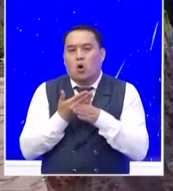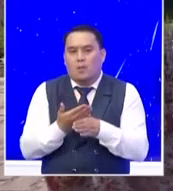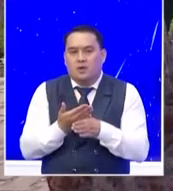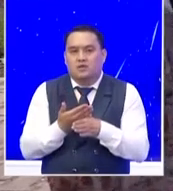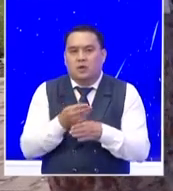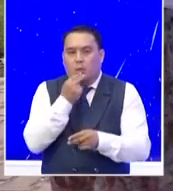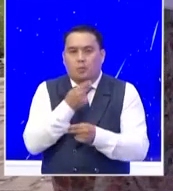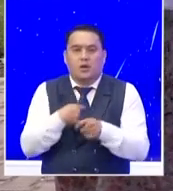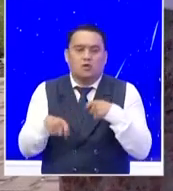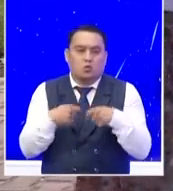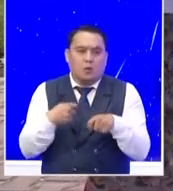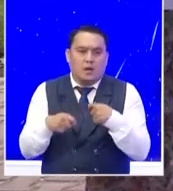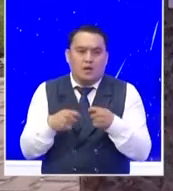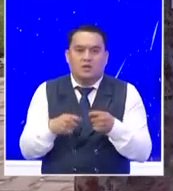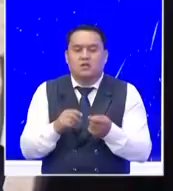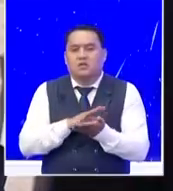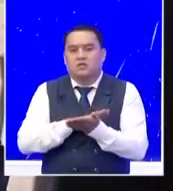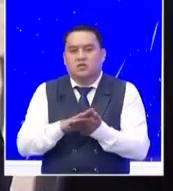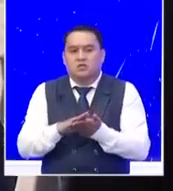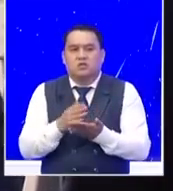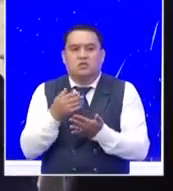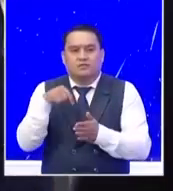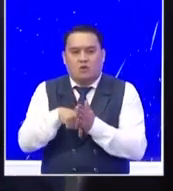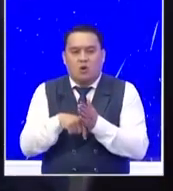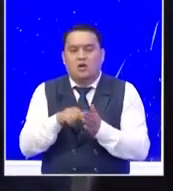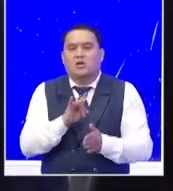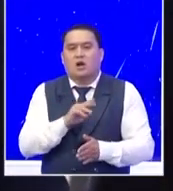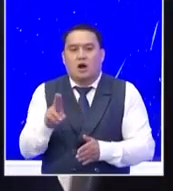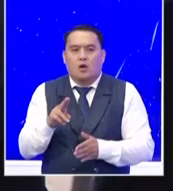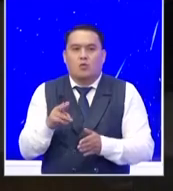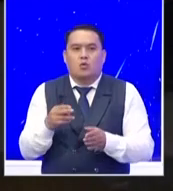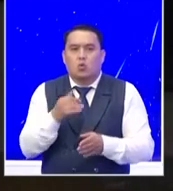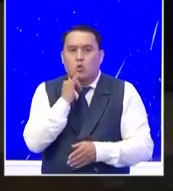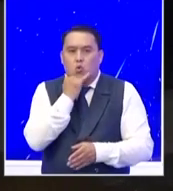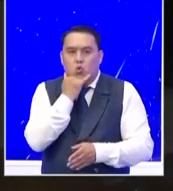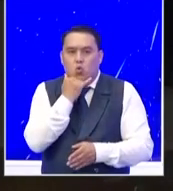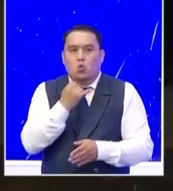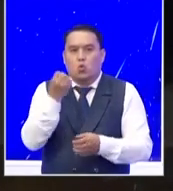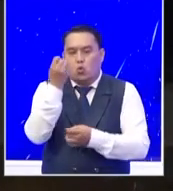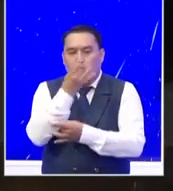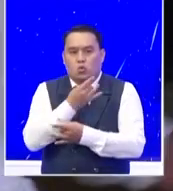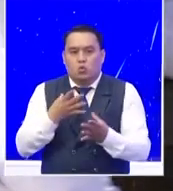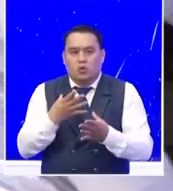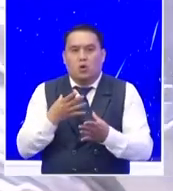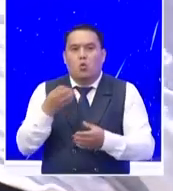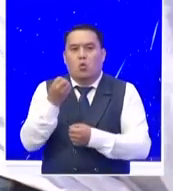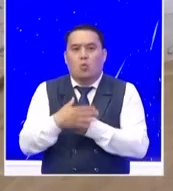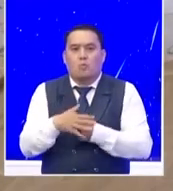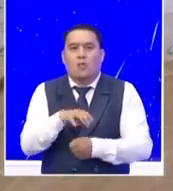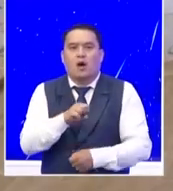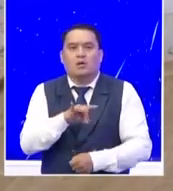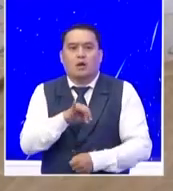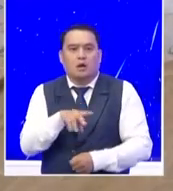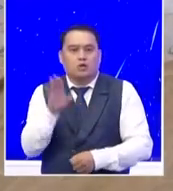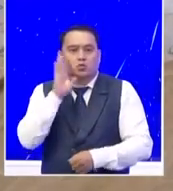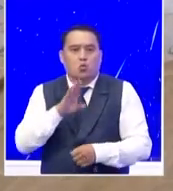ішіне азық-түліктер мен гигиеналық заттар кіреді. Айта кетсек, бұл республикалық ұйғыр этномәдени орталығының Мақтарал